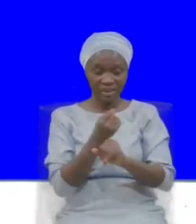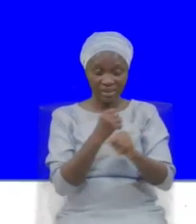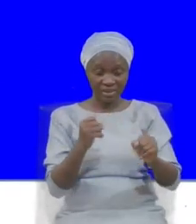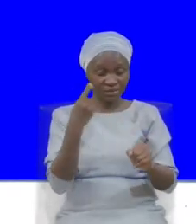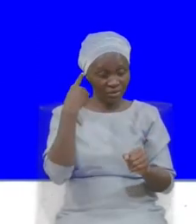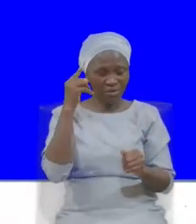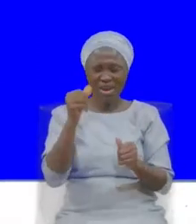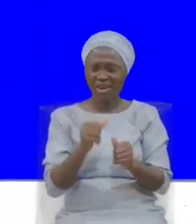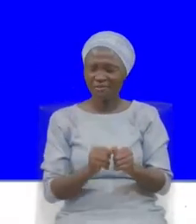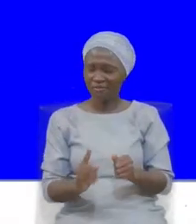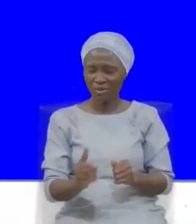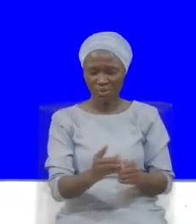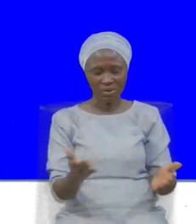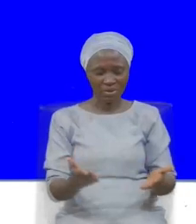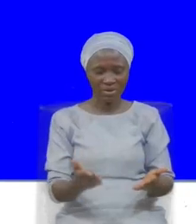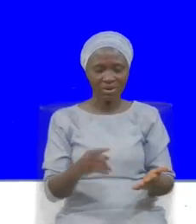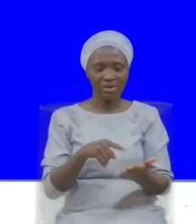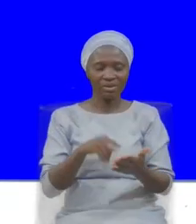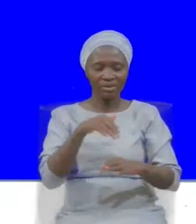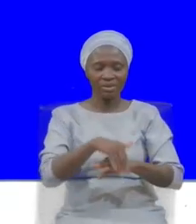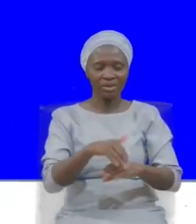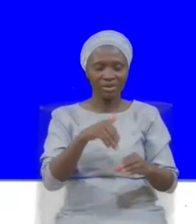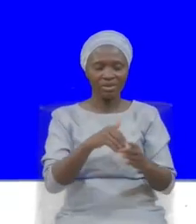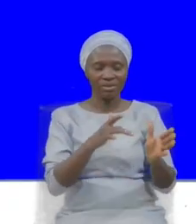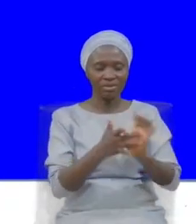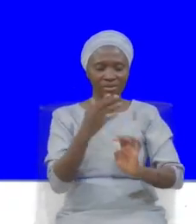Le salut pour tout le monde ce soir.